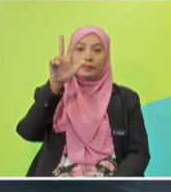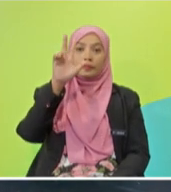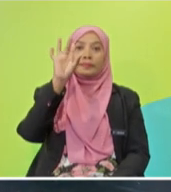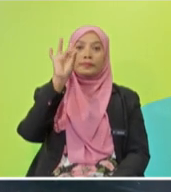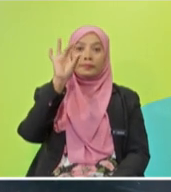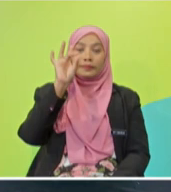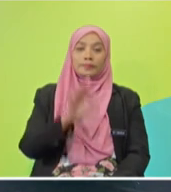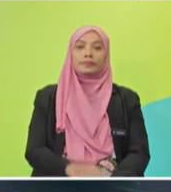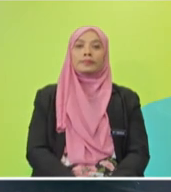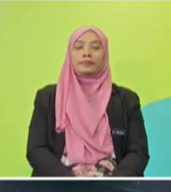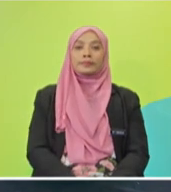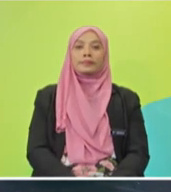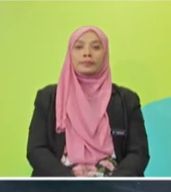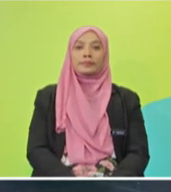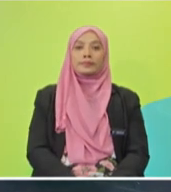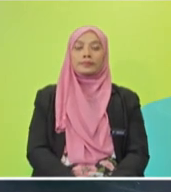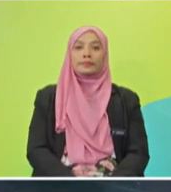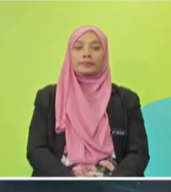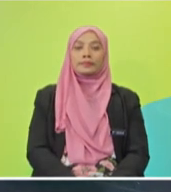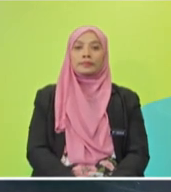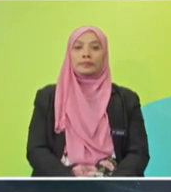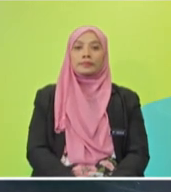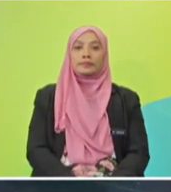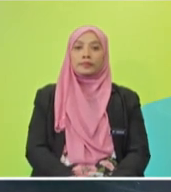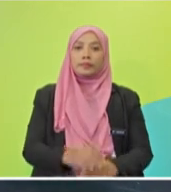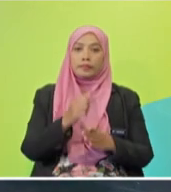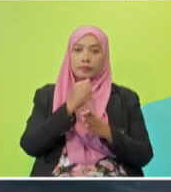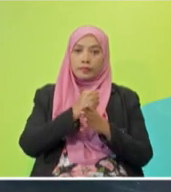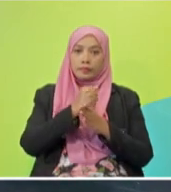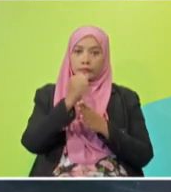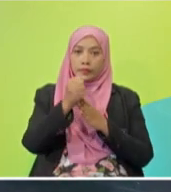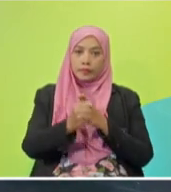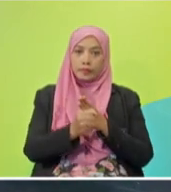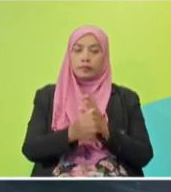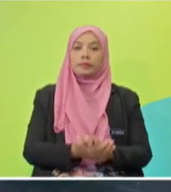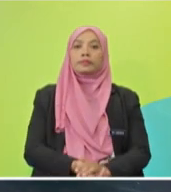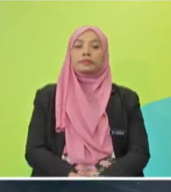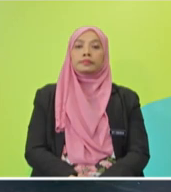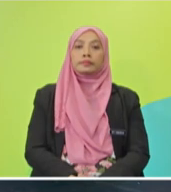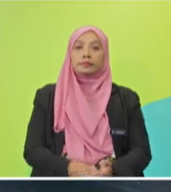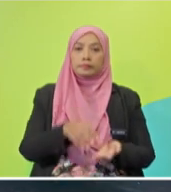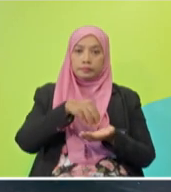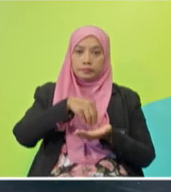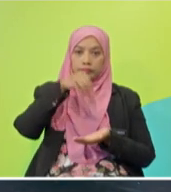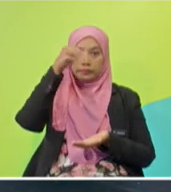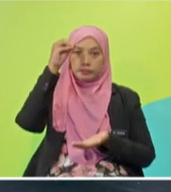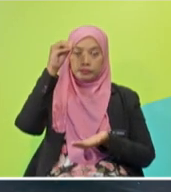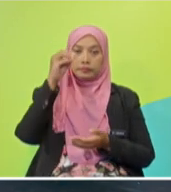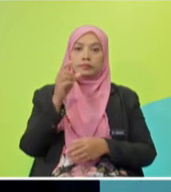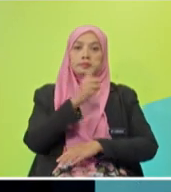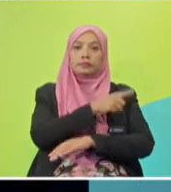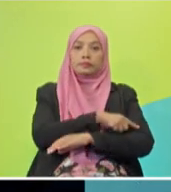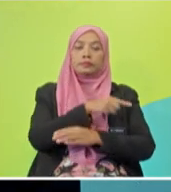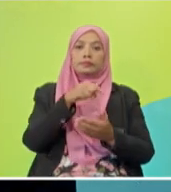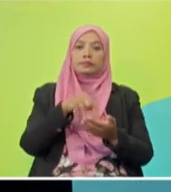bintang saya. Anda. Dan cikgu, sebelum kita berakhir untuk pembelajaran kita, mungkin cikgu boleh berikan sedikit rumusan kepada apa yang kita dah belajar untuk hari ini. Okey, hari ini